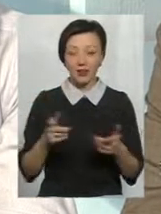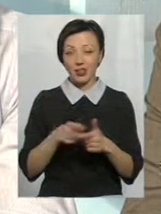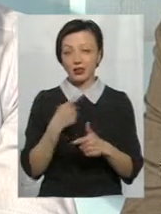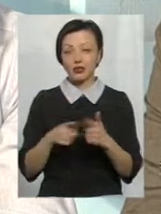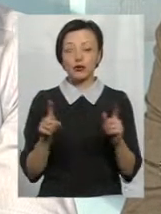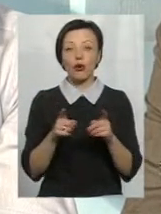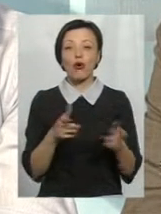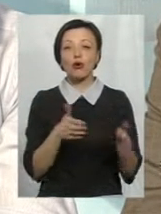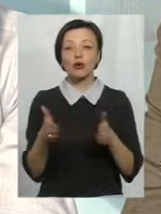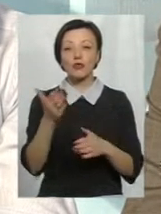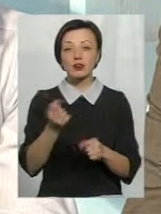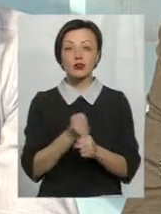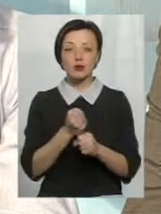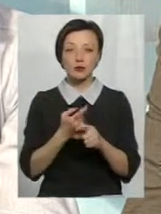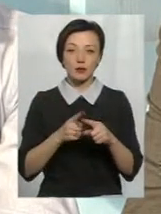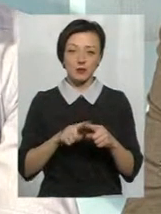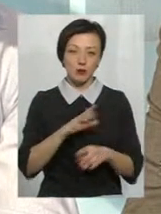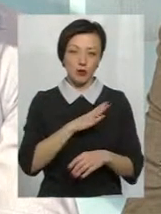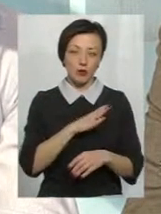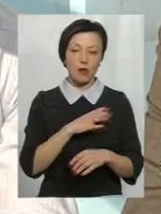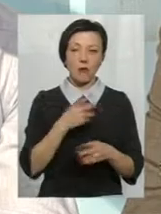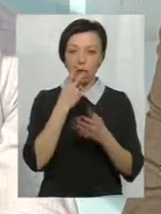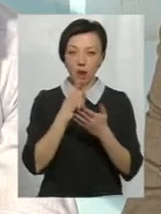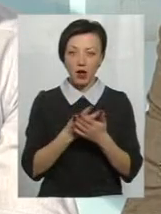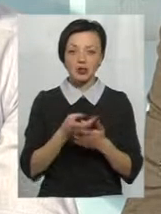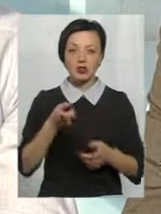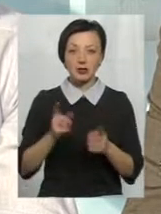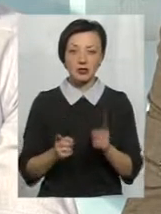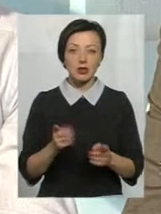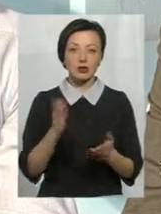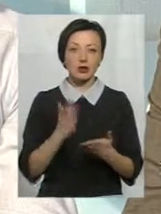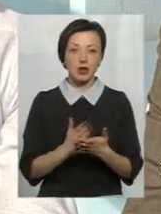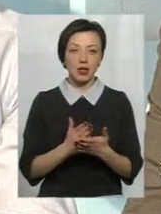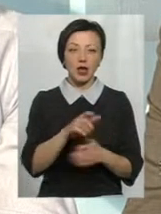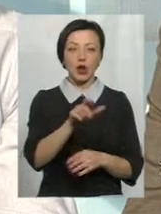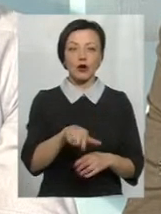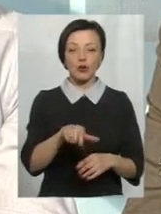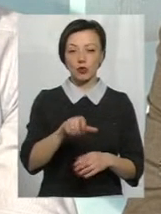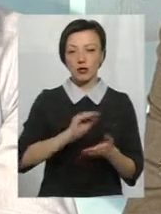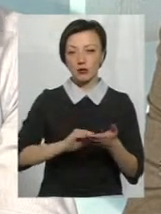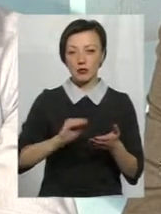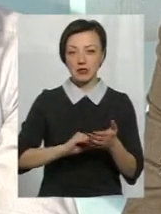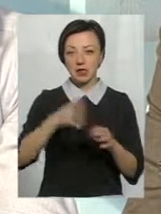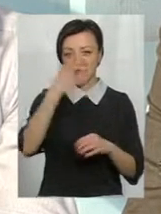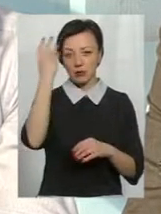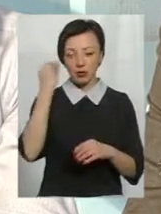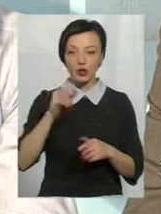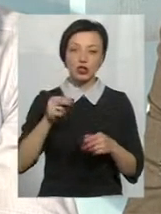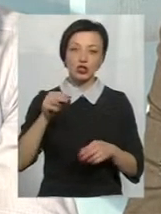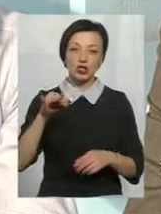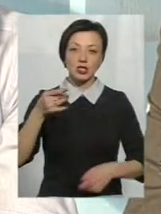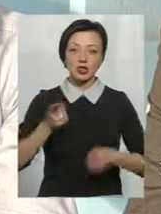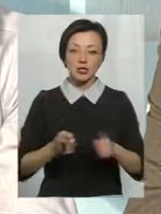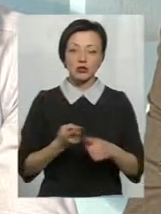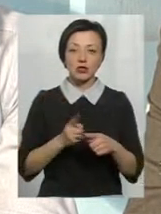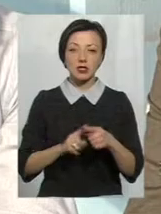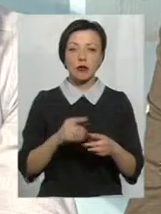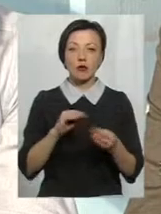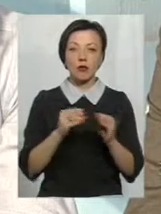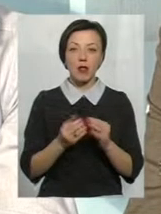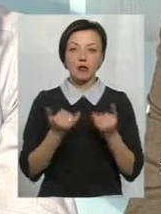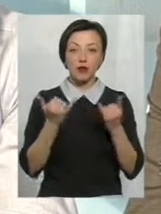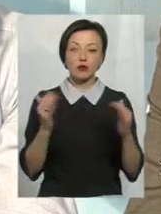Що готові ви зробити для того, щоб це було? Тобто, і ми побачимо, чи дійсно людина просто написала і забула, чи дійсно вона це є проблема